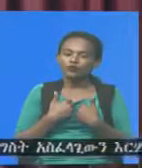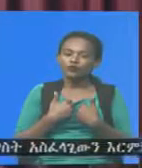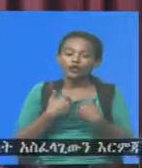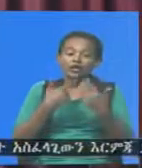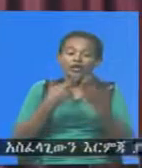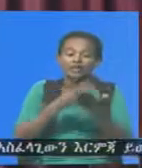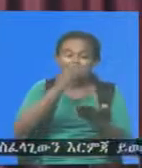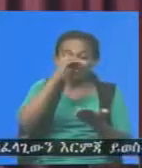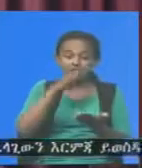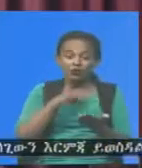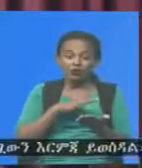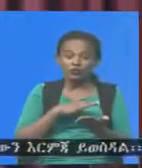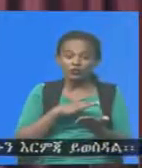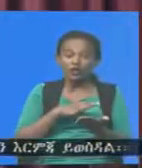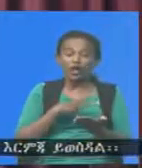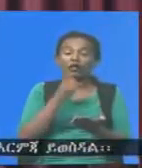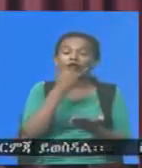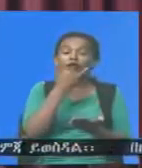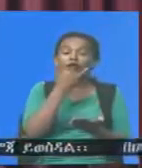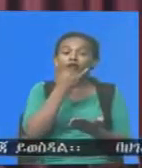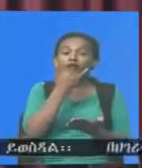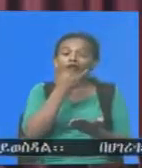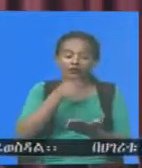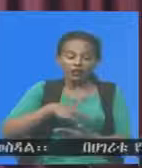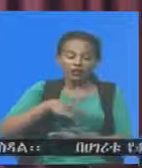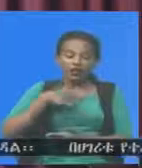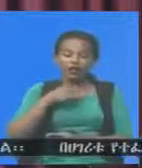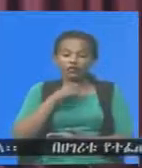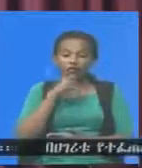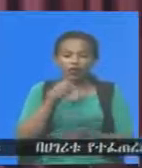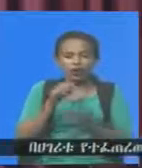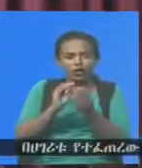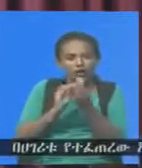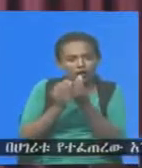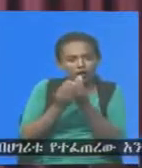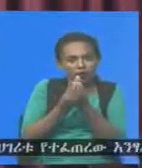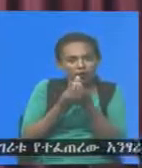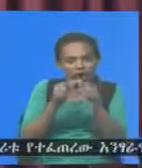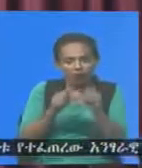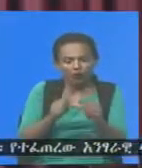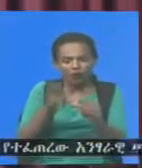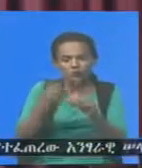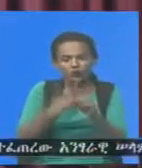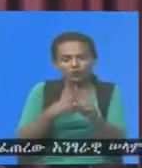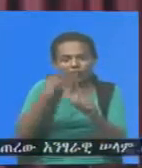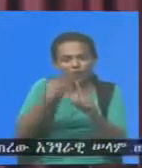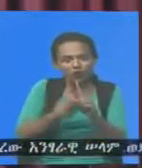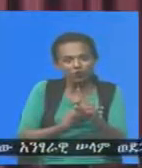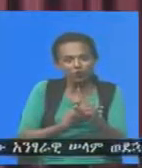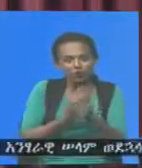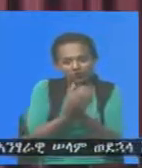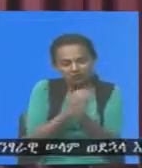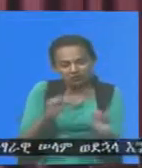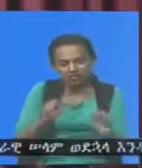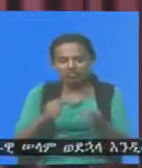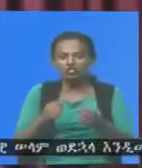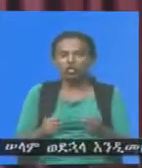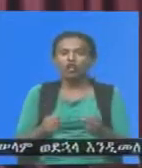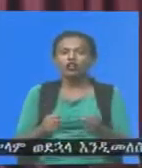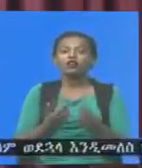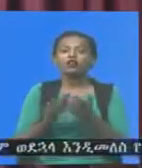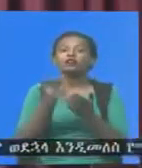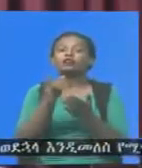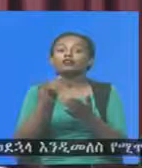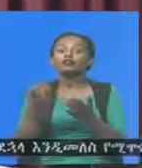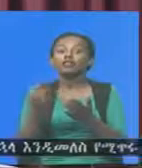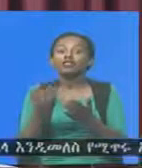እነዚህ ሰዎች ጥፋተኝነት እንዳይሰማን እያባበል መቆየትና 3-4 ብለን ፈርደን መፍታት ይቻላል። እንደዚህ አይነት